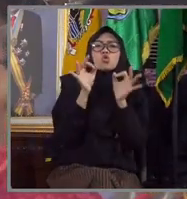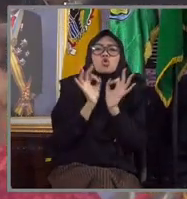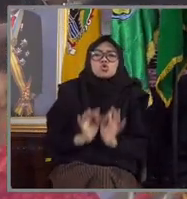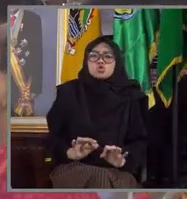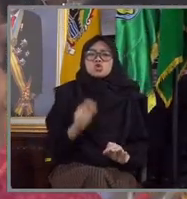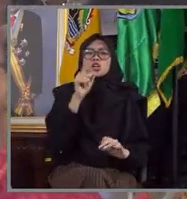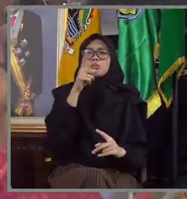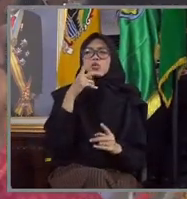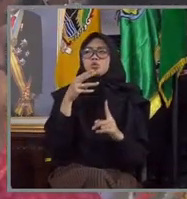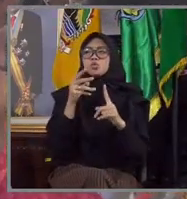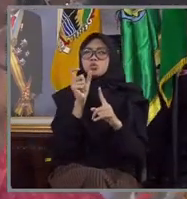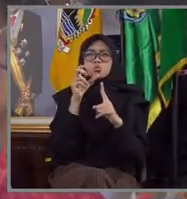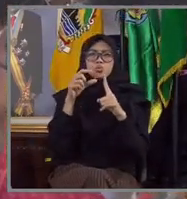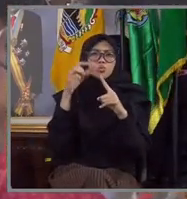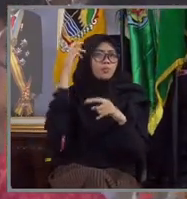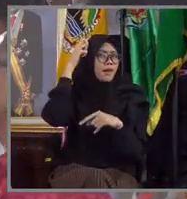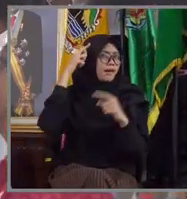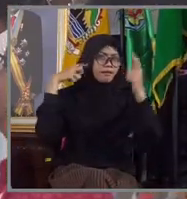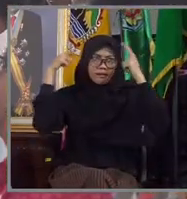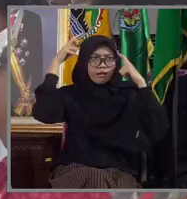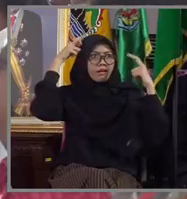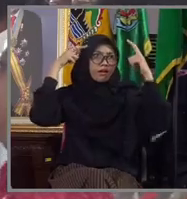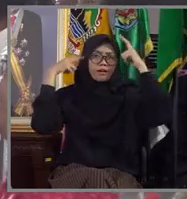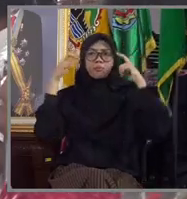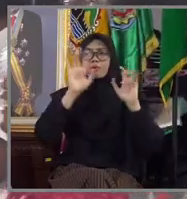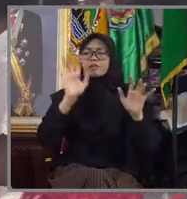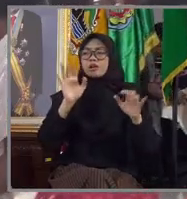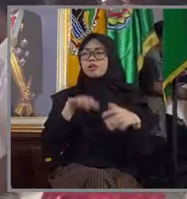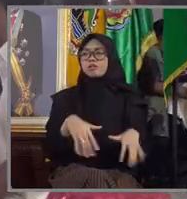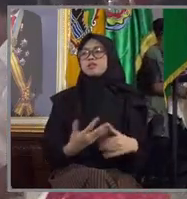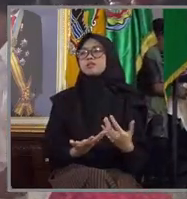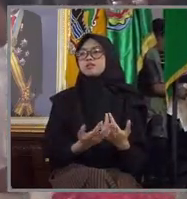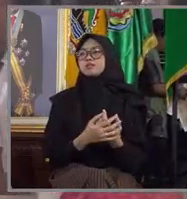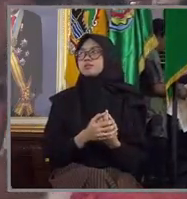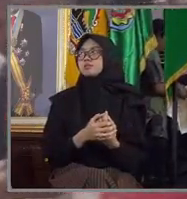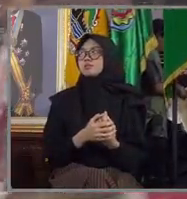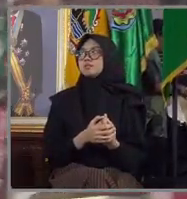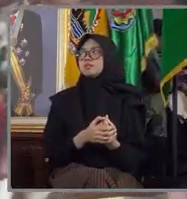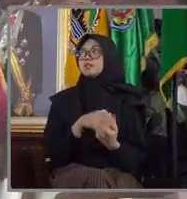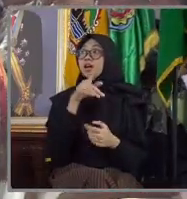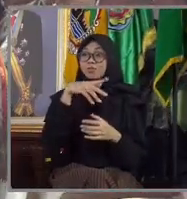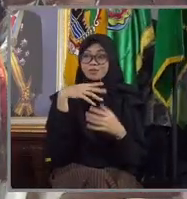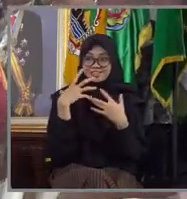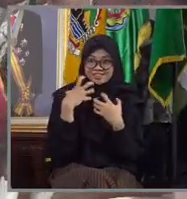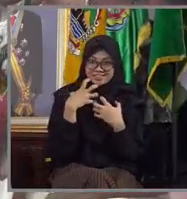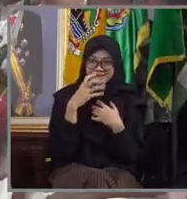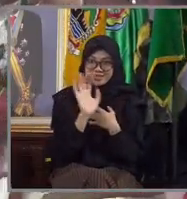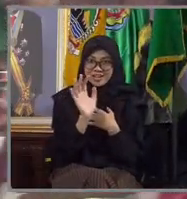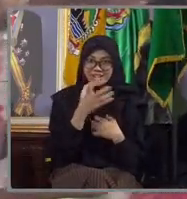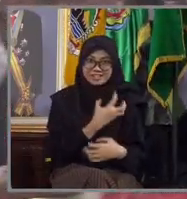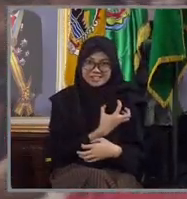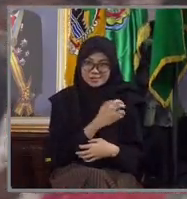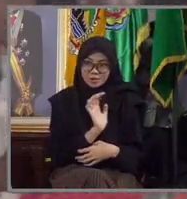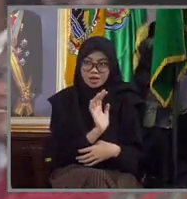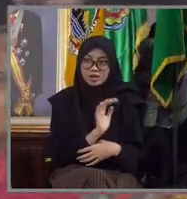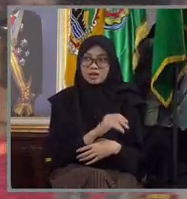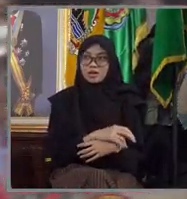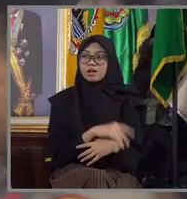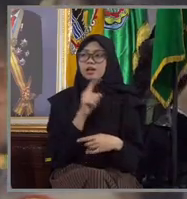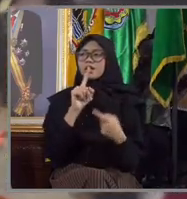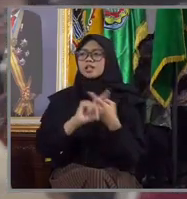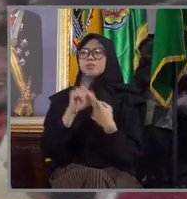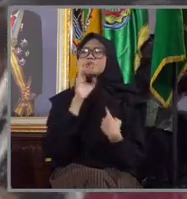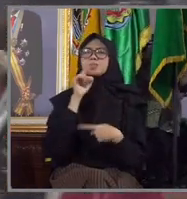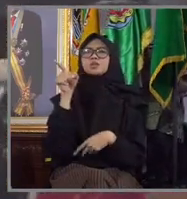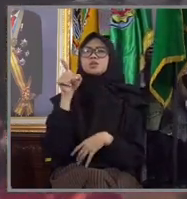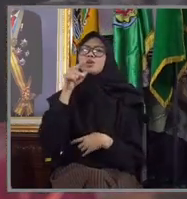ubanan Hai aku Vira tersinggung tapi kamu bisa tersinggung Tapi nggak papa sih kamu kalau ada temanmu kayak